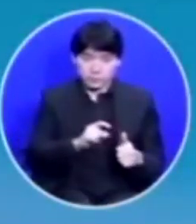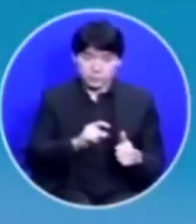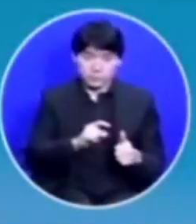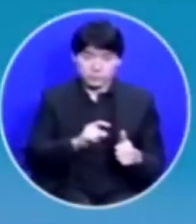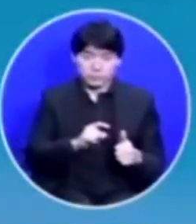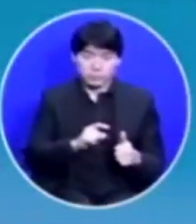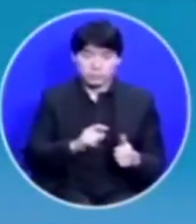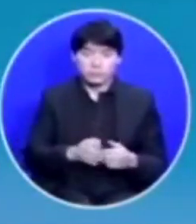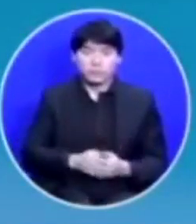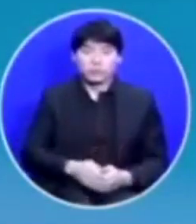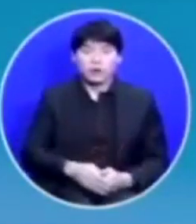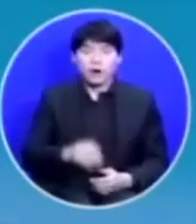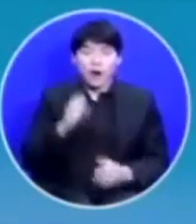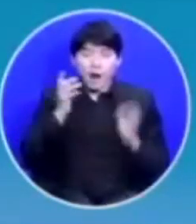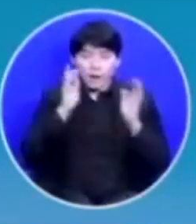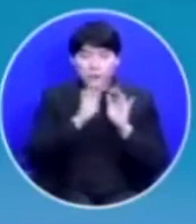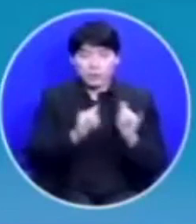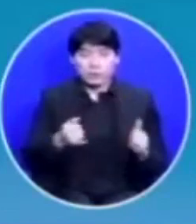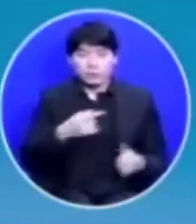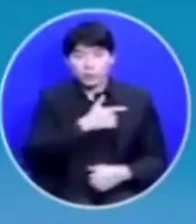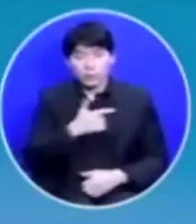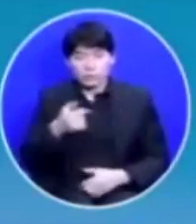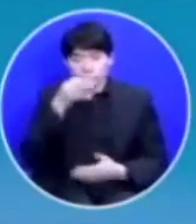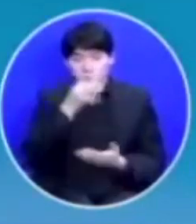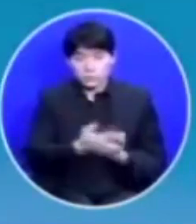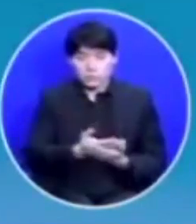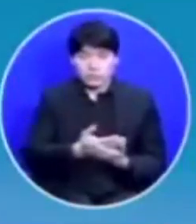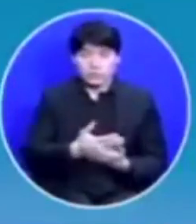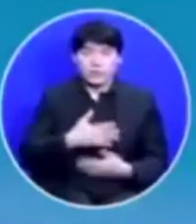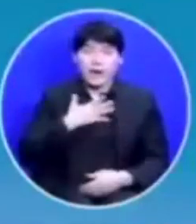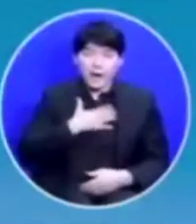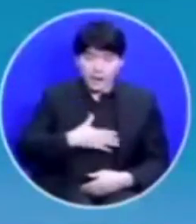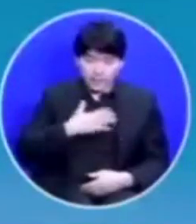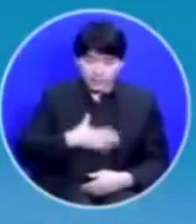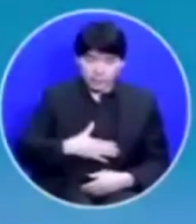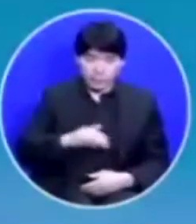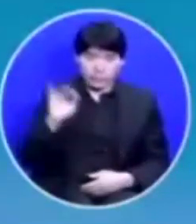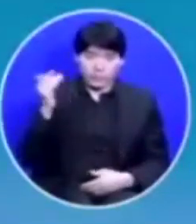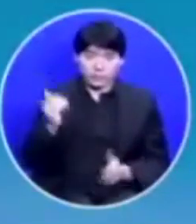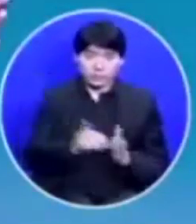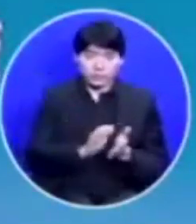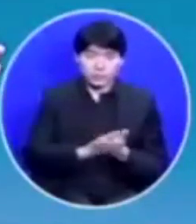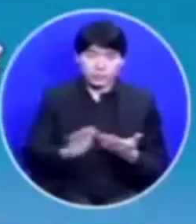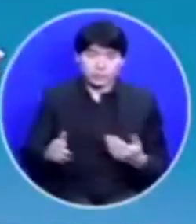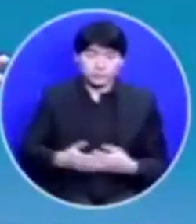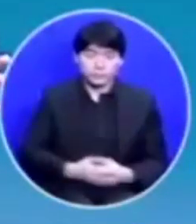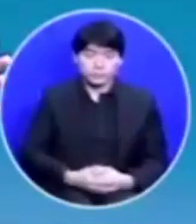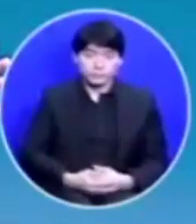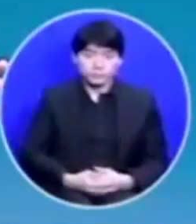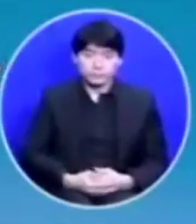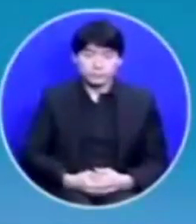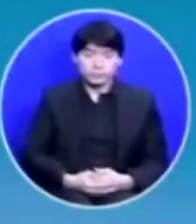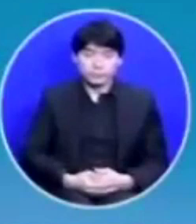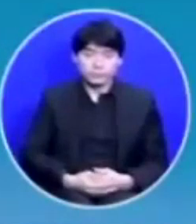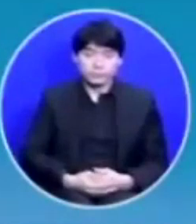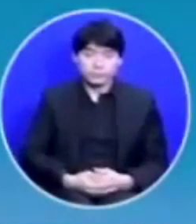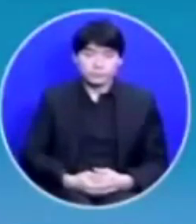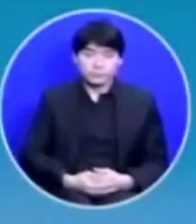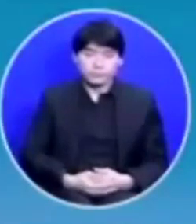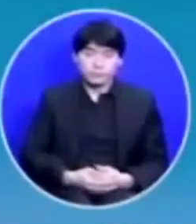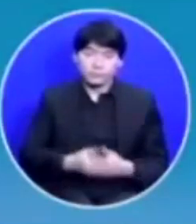스스로가 이렇게 해야지 나 요렇게 할 거야 그러면 도움을 잘하는 아인데